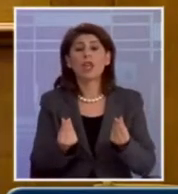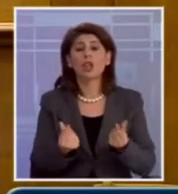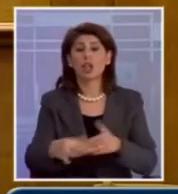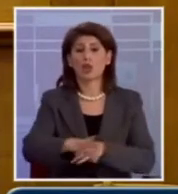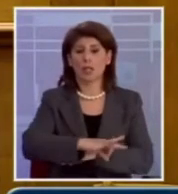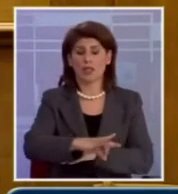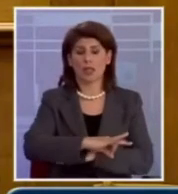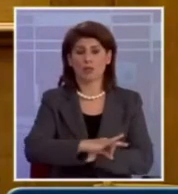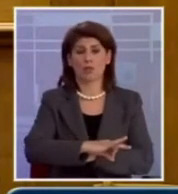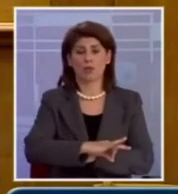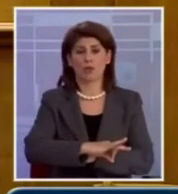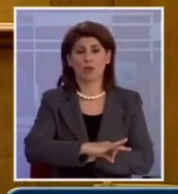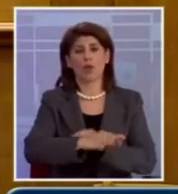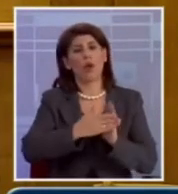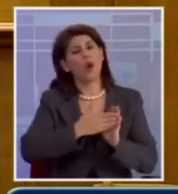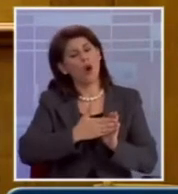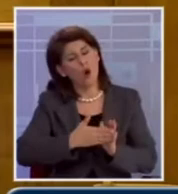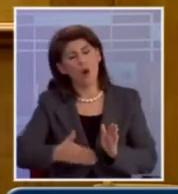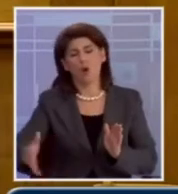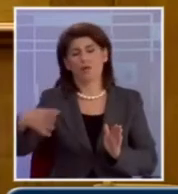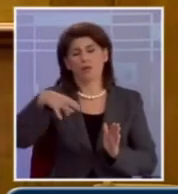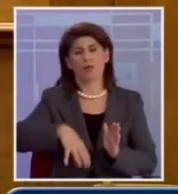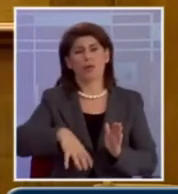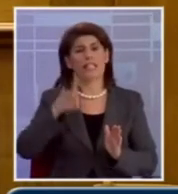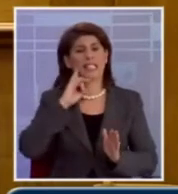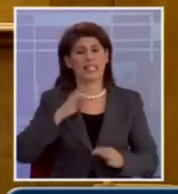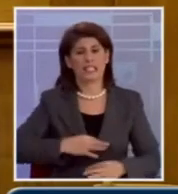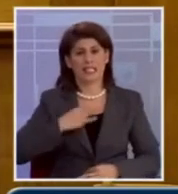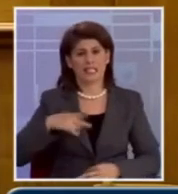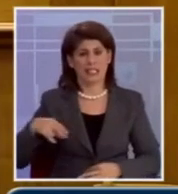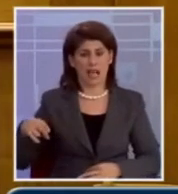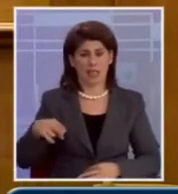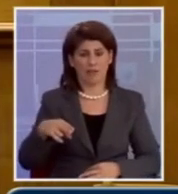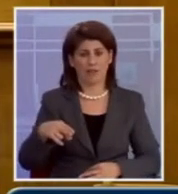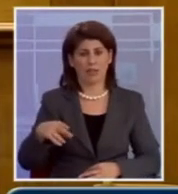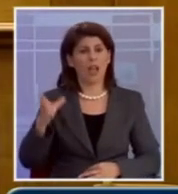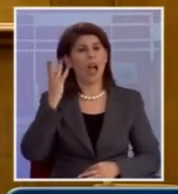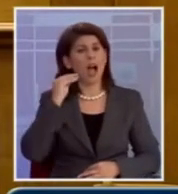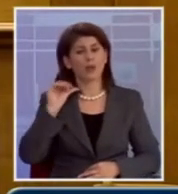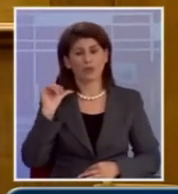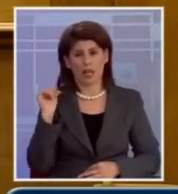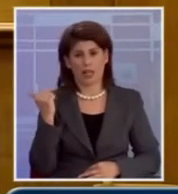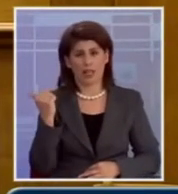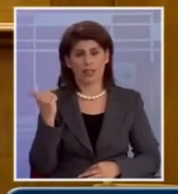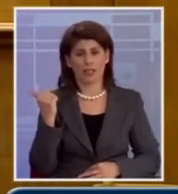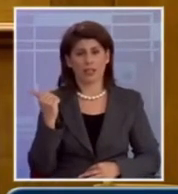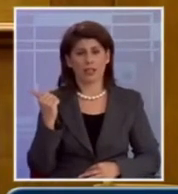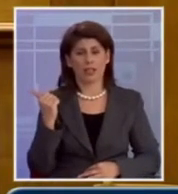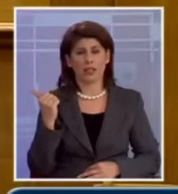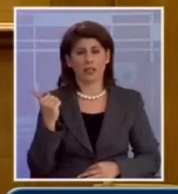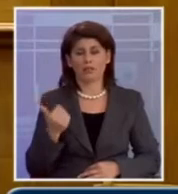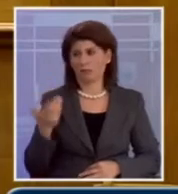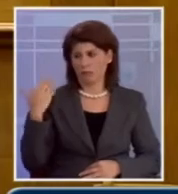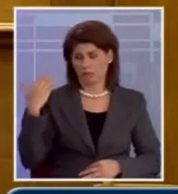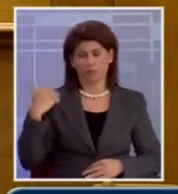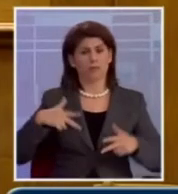σχεδιασμό ολόκληρου αυτού του τομέα. Κυρίες και κύριοι συνάδελφοι, άκουσα εχθές τον προκάτοχό